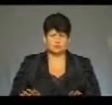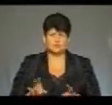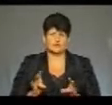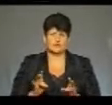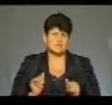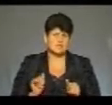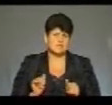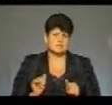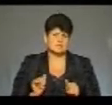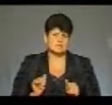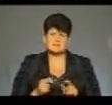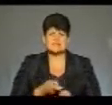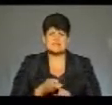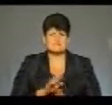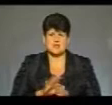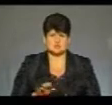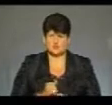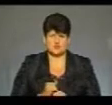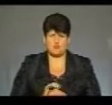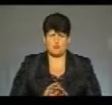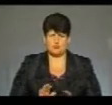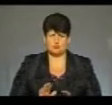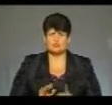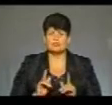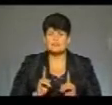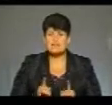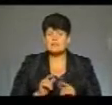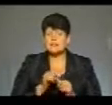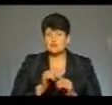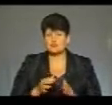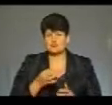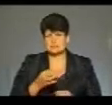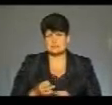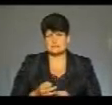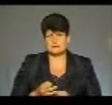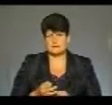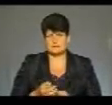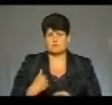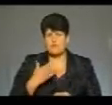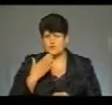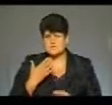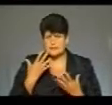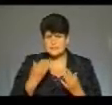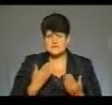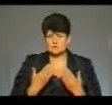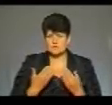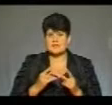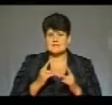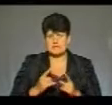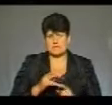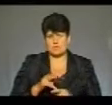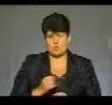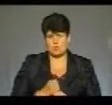що не пов'язано з роботою, навіть не можу сказати. Ми в останні дні спілкувалися тільки по